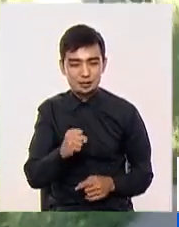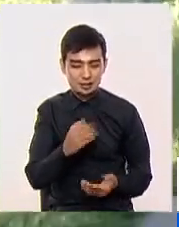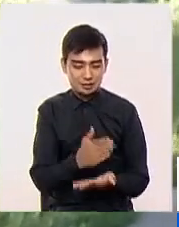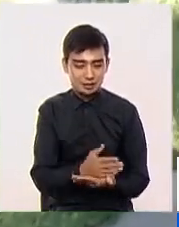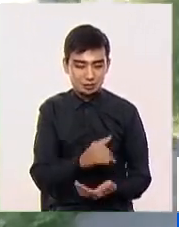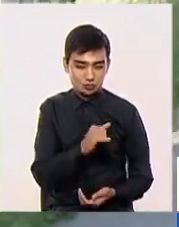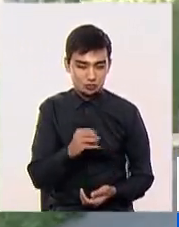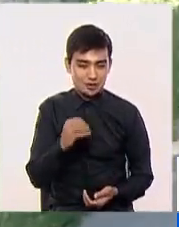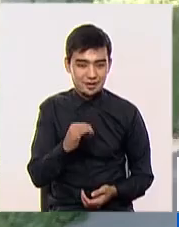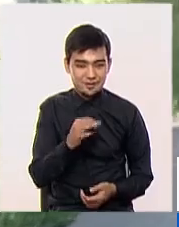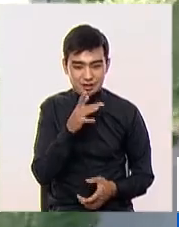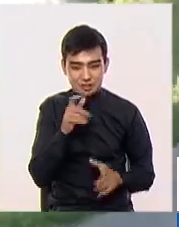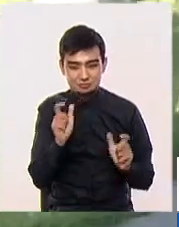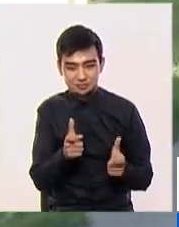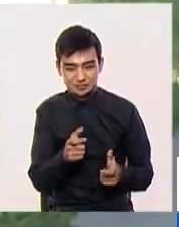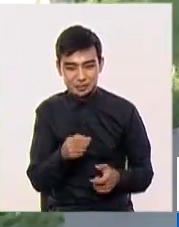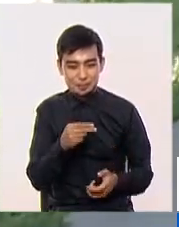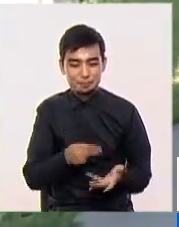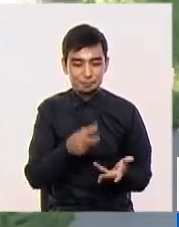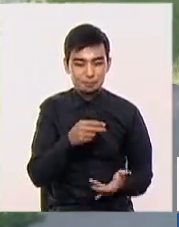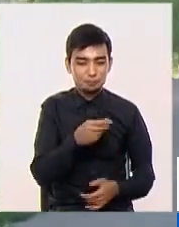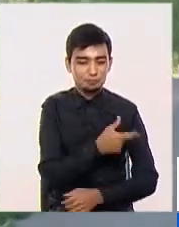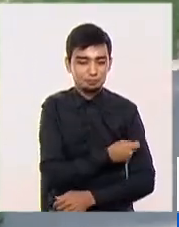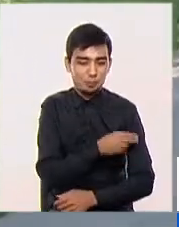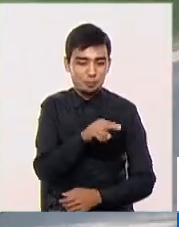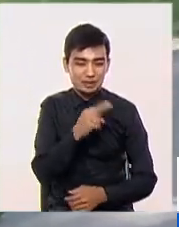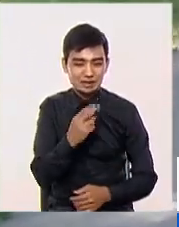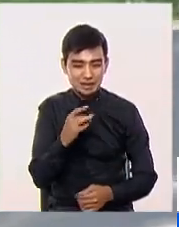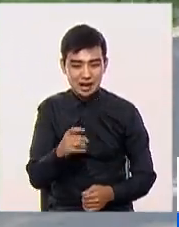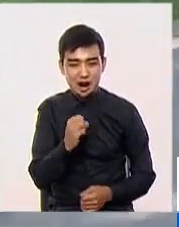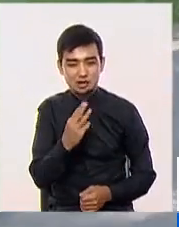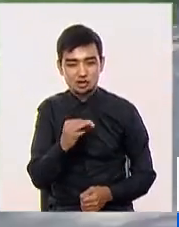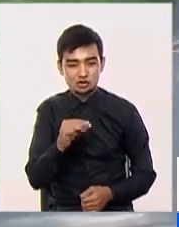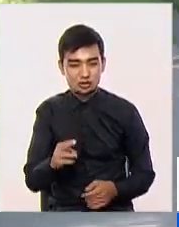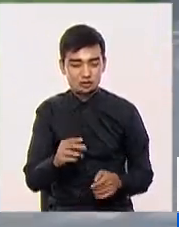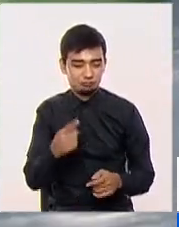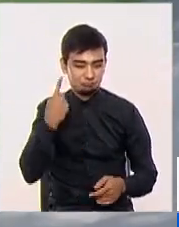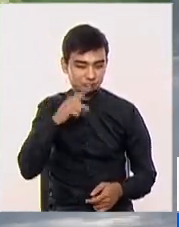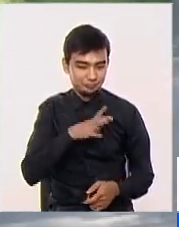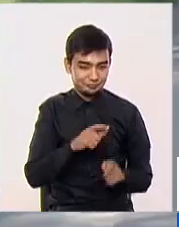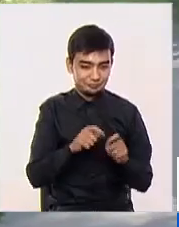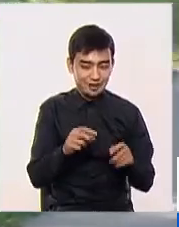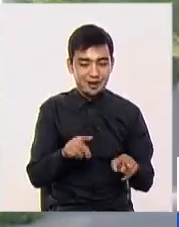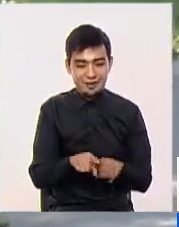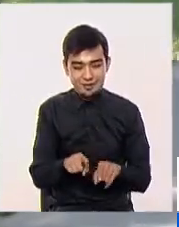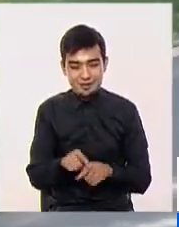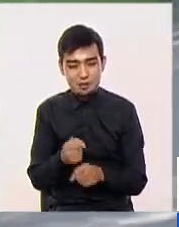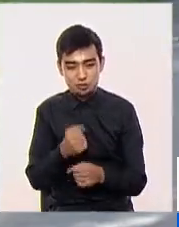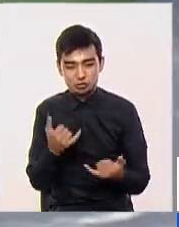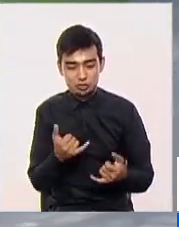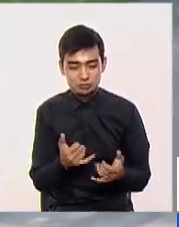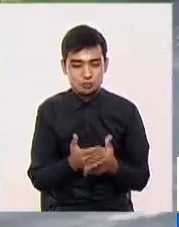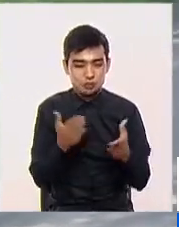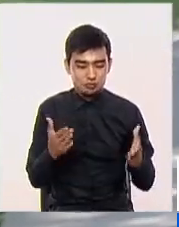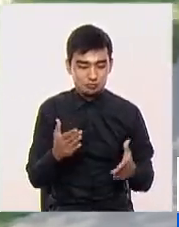пандемии уже смогли объединить лаборатории ПЦР-тестирования и создали АШИК. Сейчас предстоит похожая работа, только